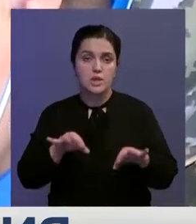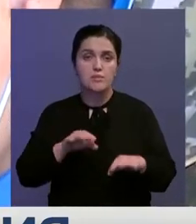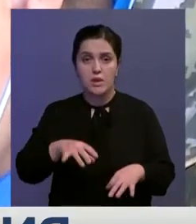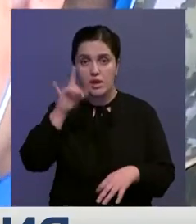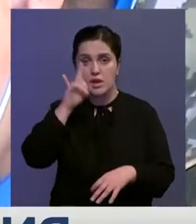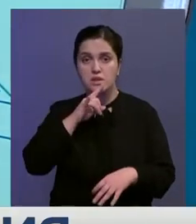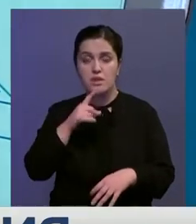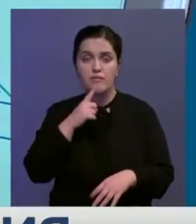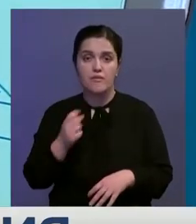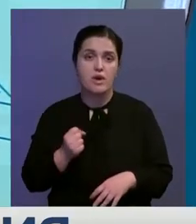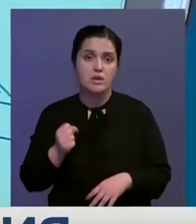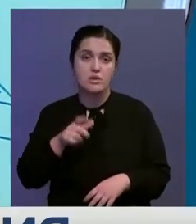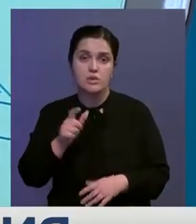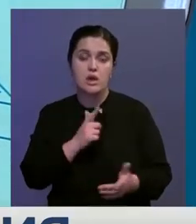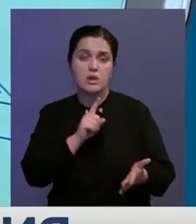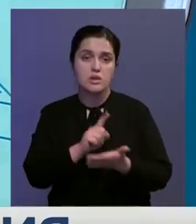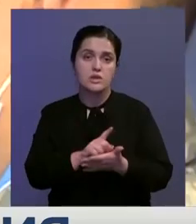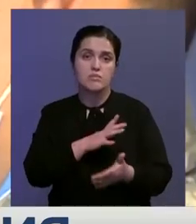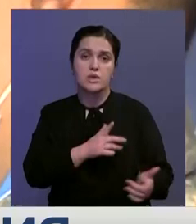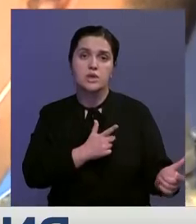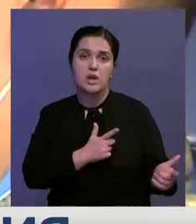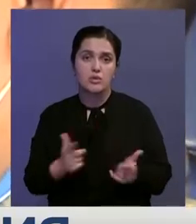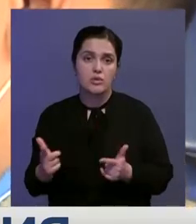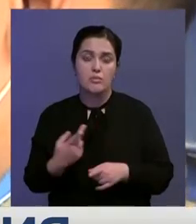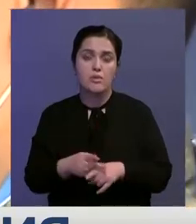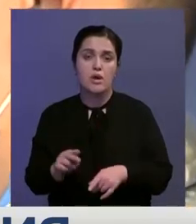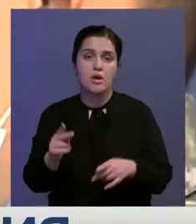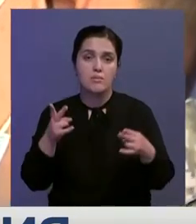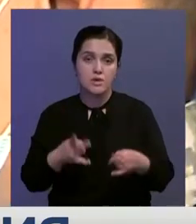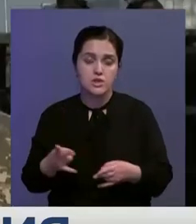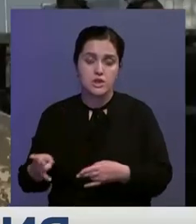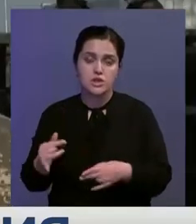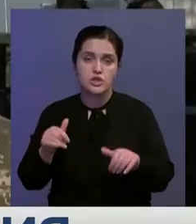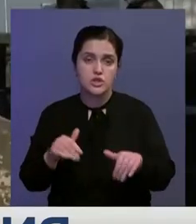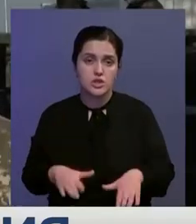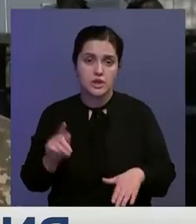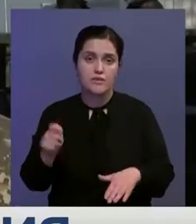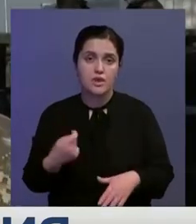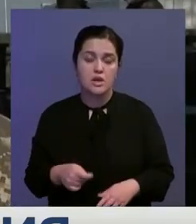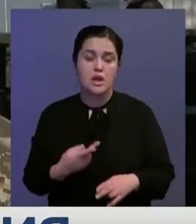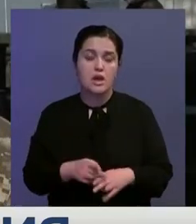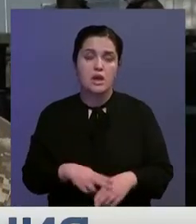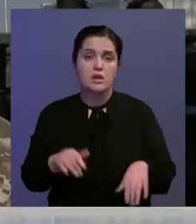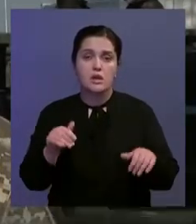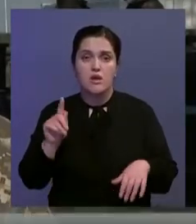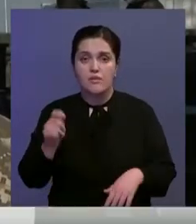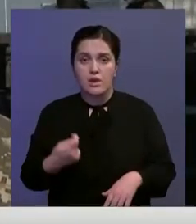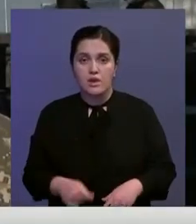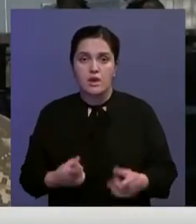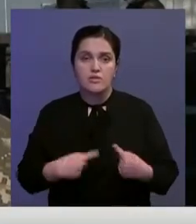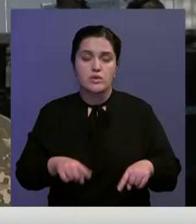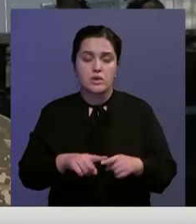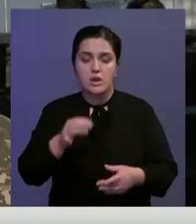Казахстанские военнослужащие должны быть готовы к ликвидации последствий происшествий и решению конфликтов. Данные конфликты именно в зоне